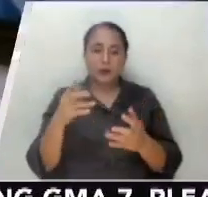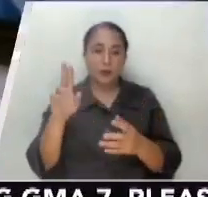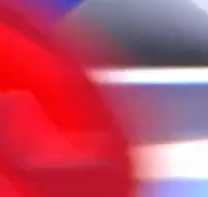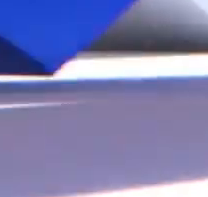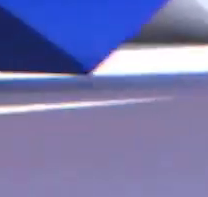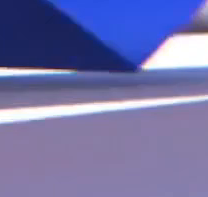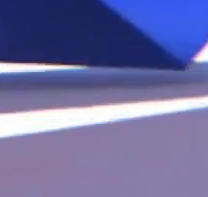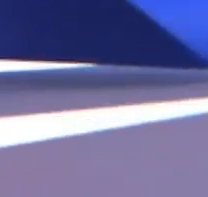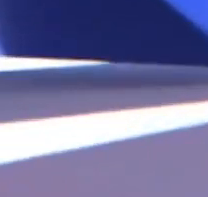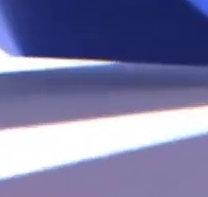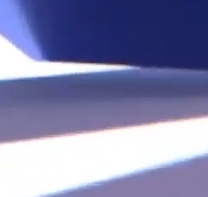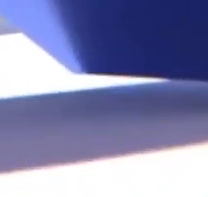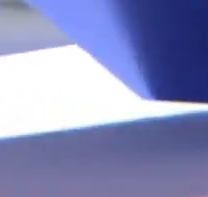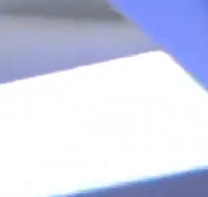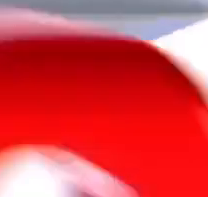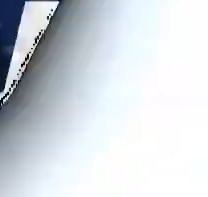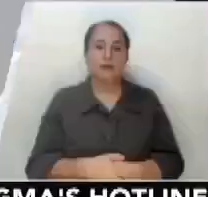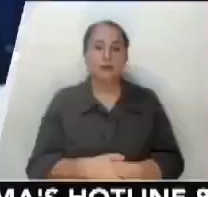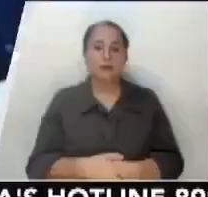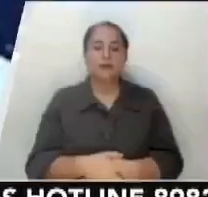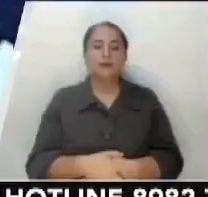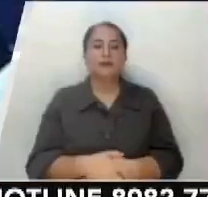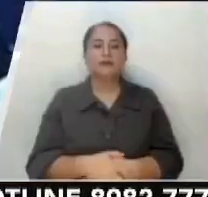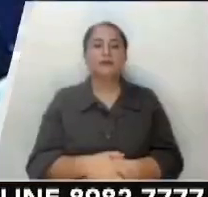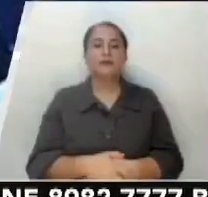JP Soriano.